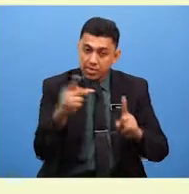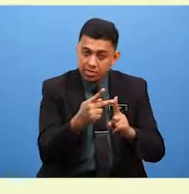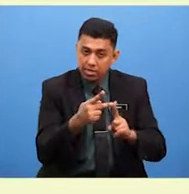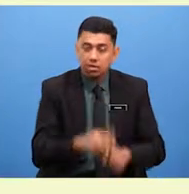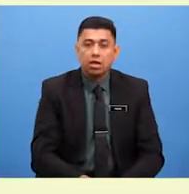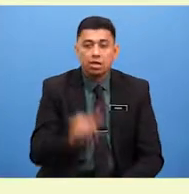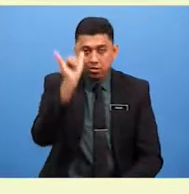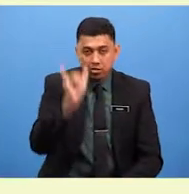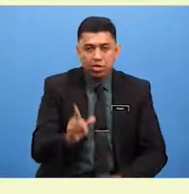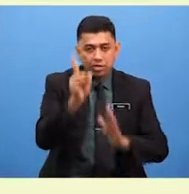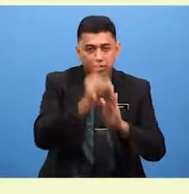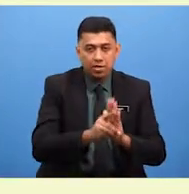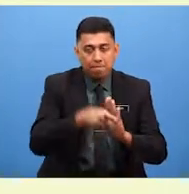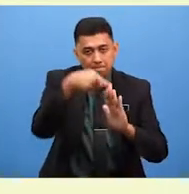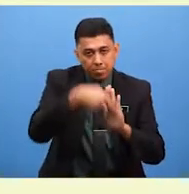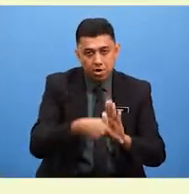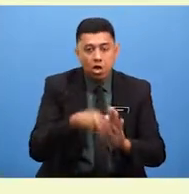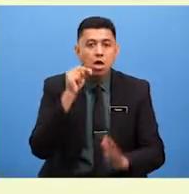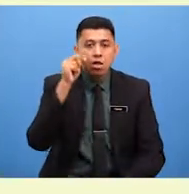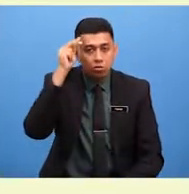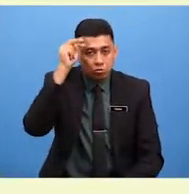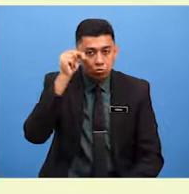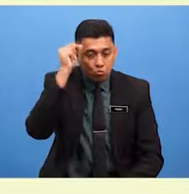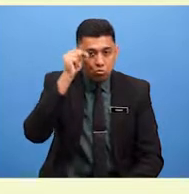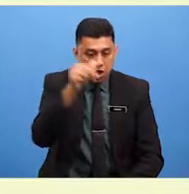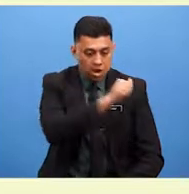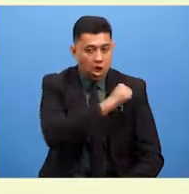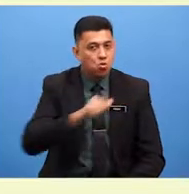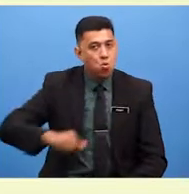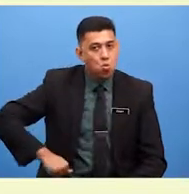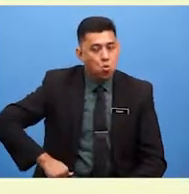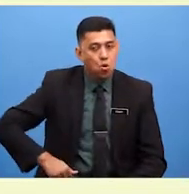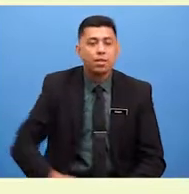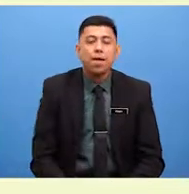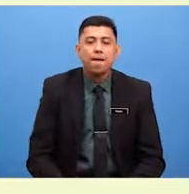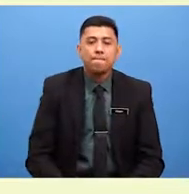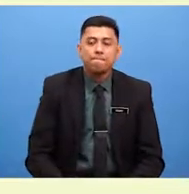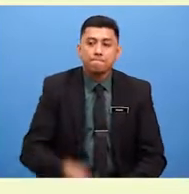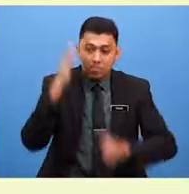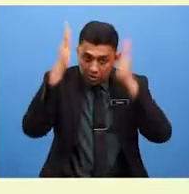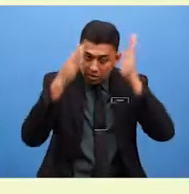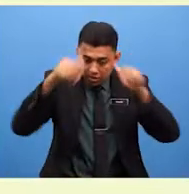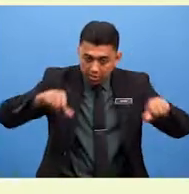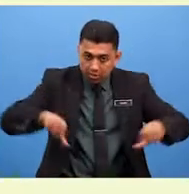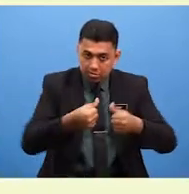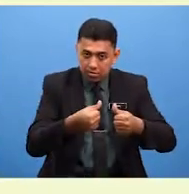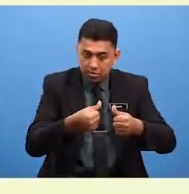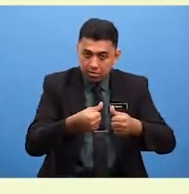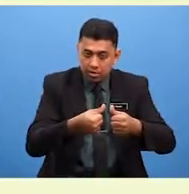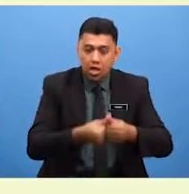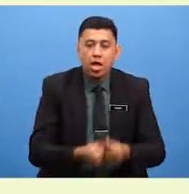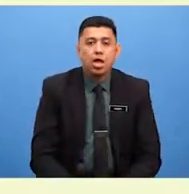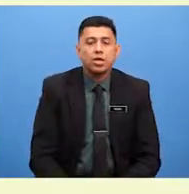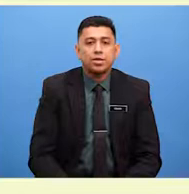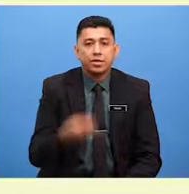kepada Yang di-Pertuan Agong. Malaysia mengamalkan sistem demokrasi